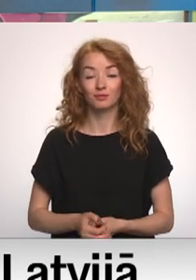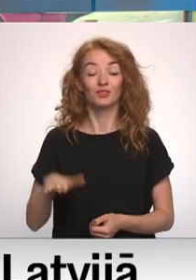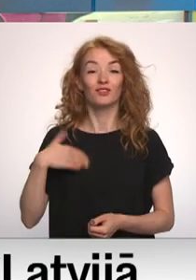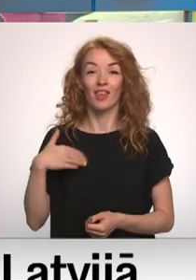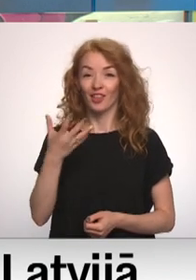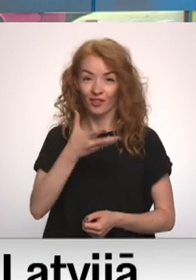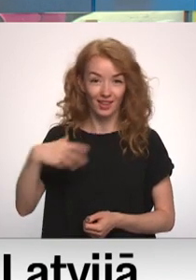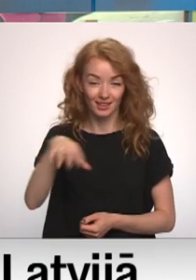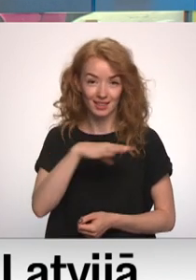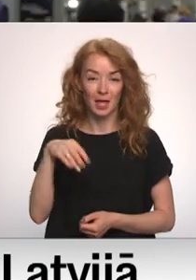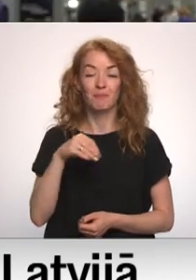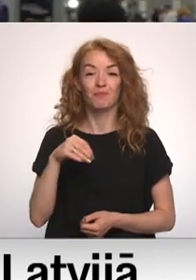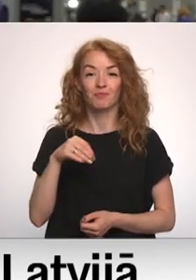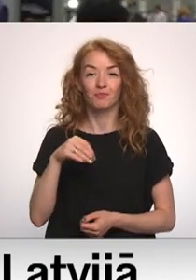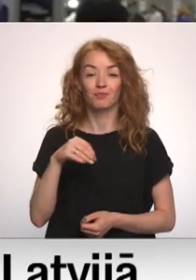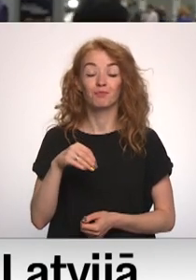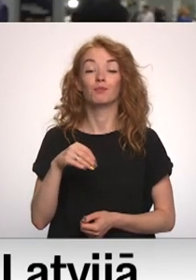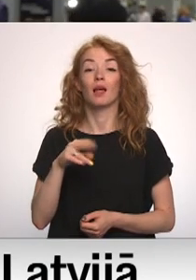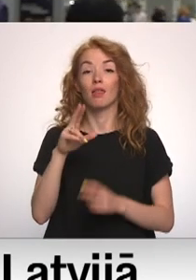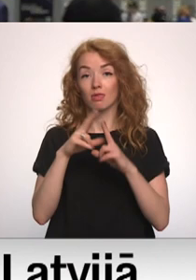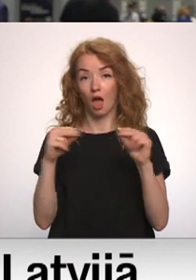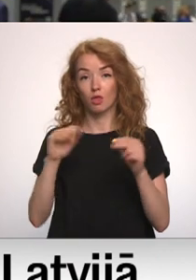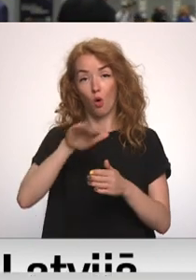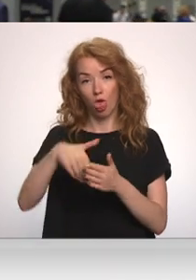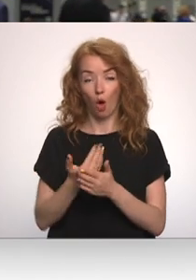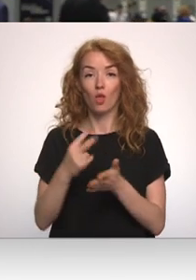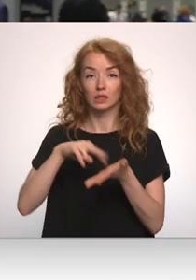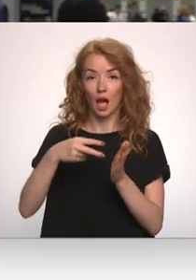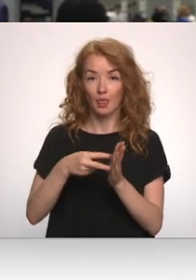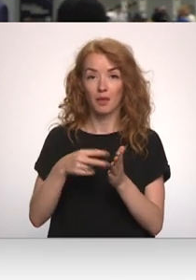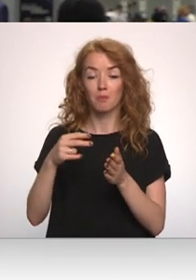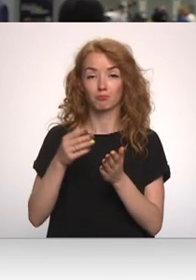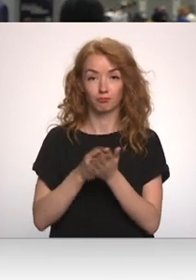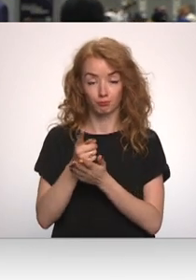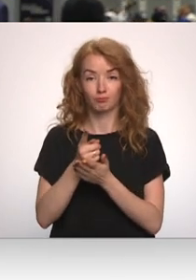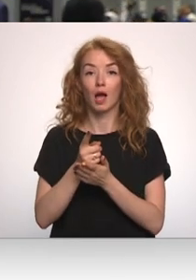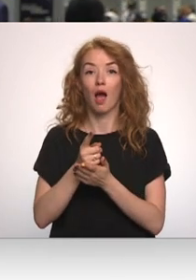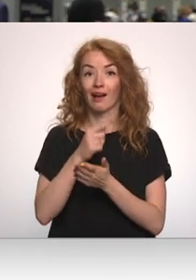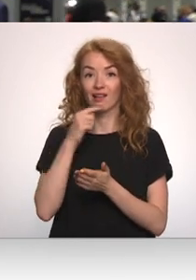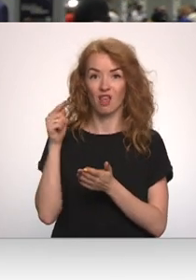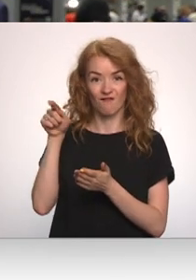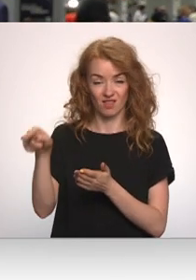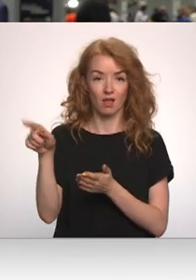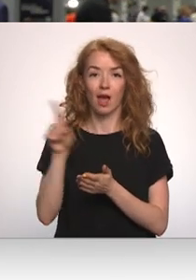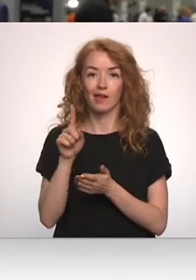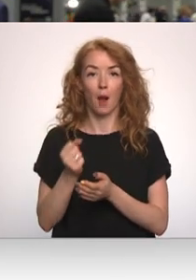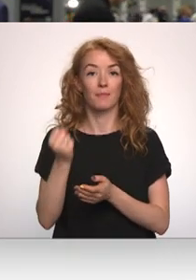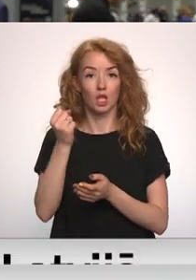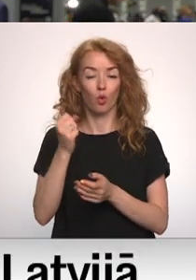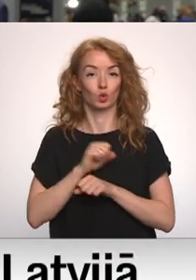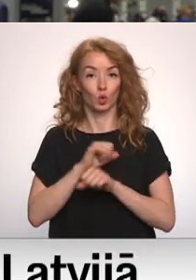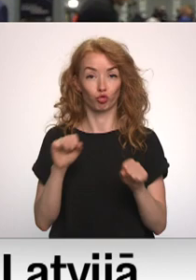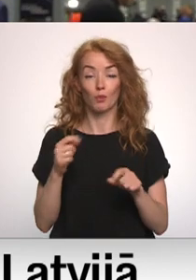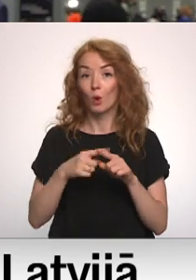Sveiki, Ilze! Sveicināti skatītāji! Jā, NATO jaunajā stratēģijā Krievija ir atzīta par galveno draudu alianses drošībai. Un